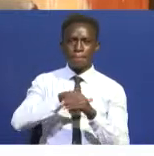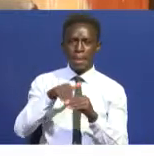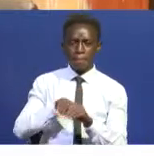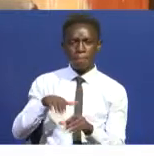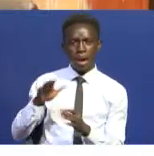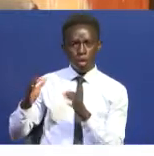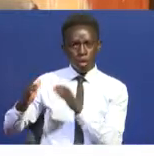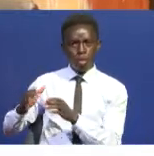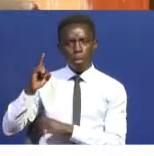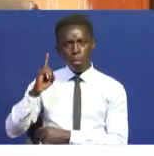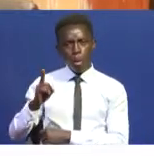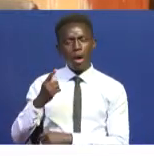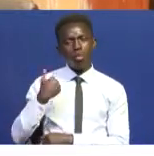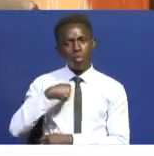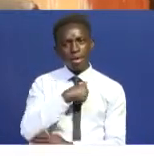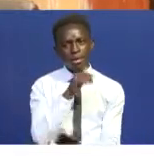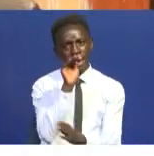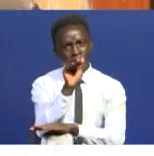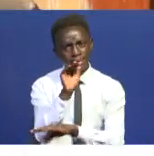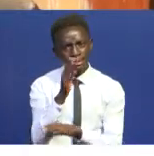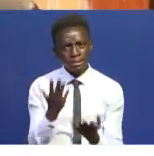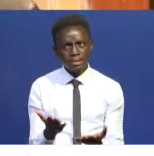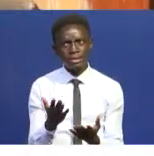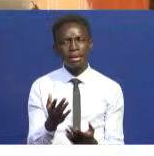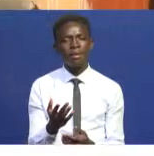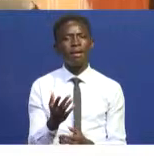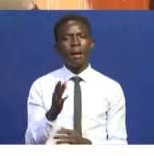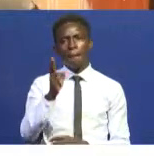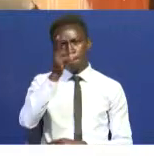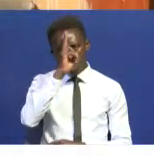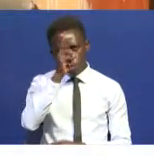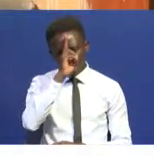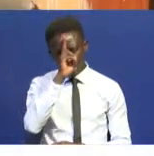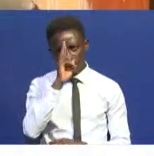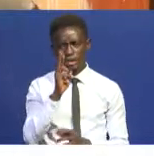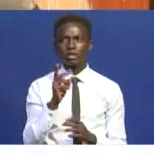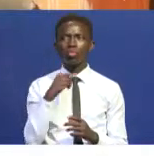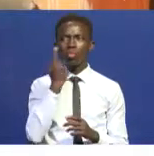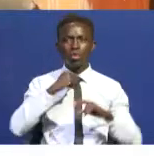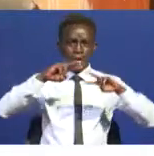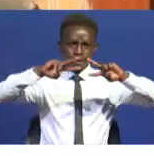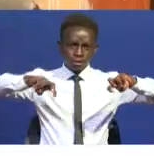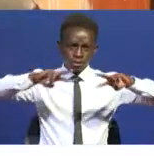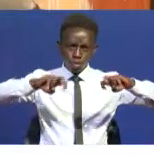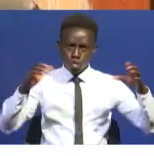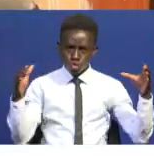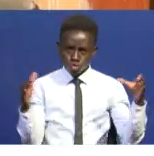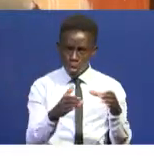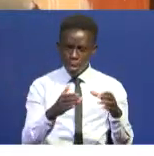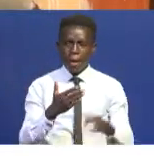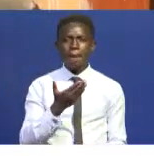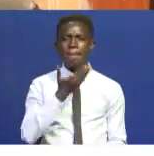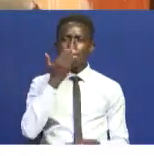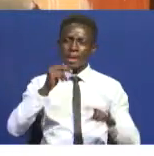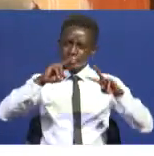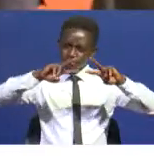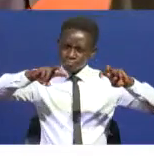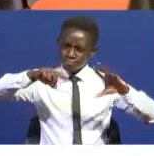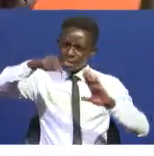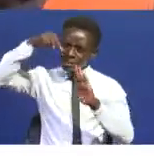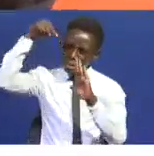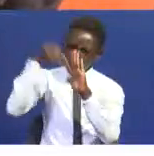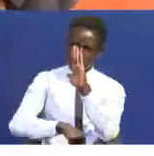that the necessary agencies, the ones that are investigative in nature, should conduct a thorough